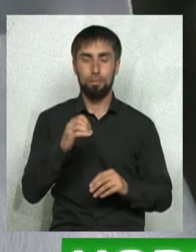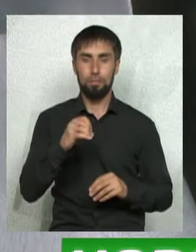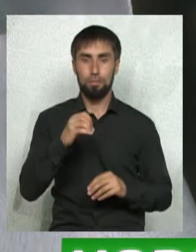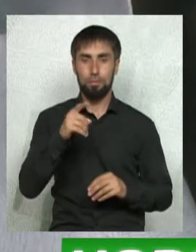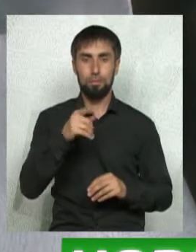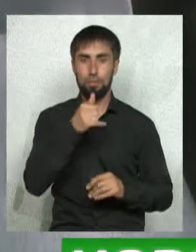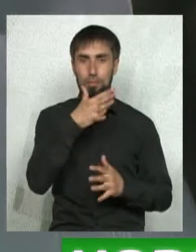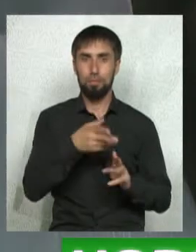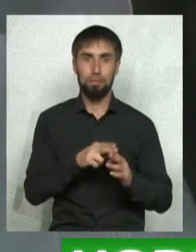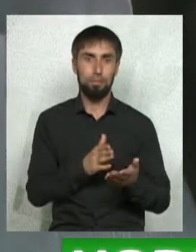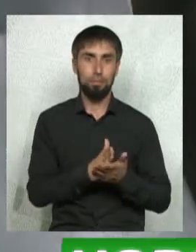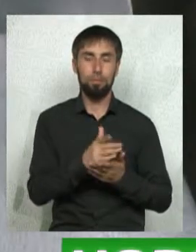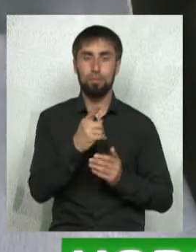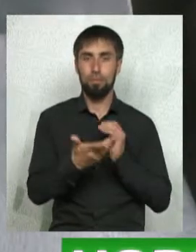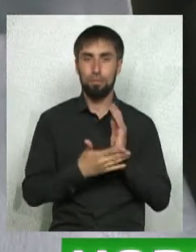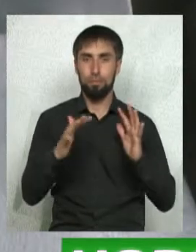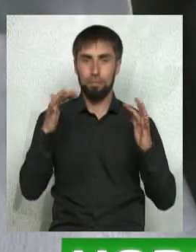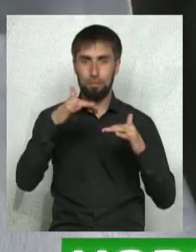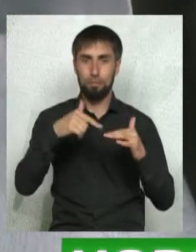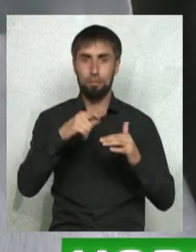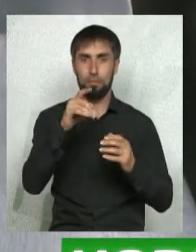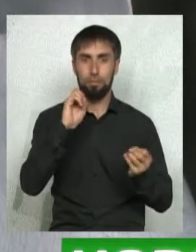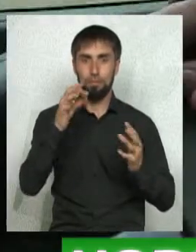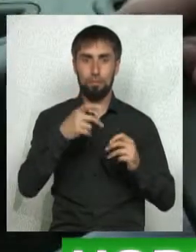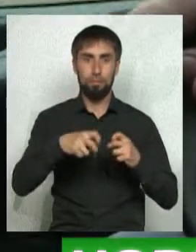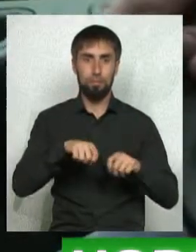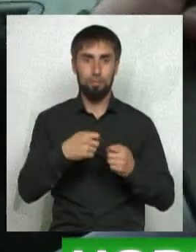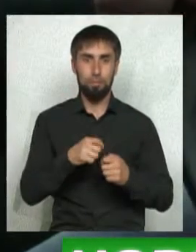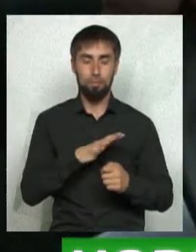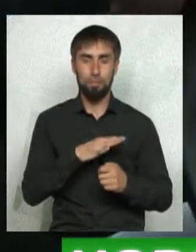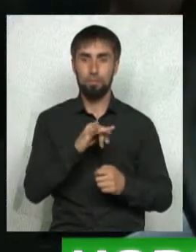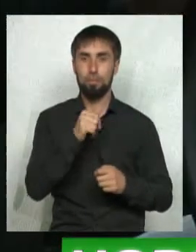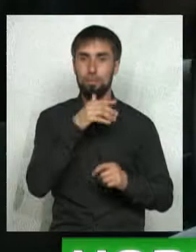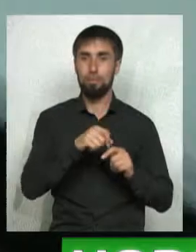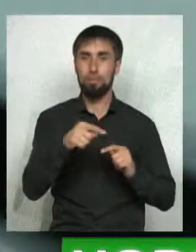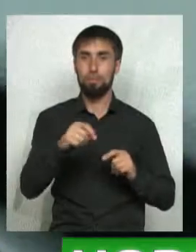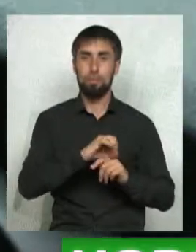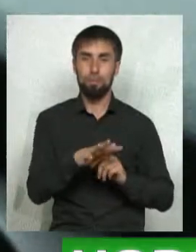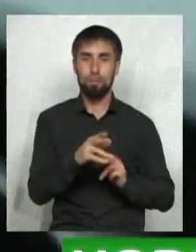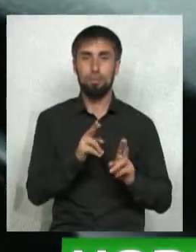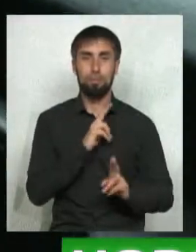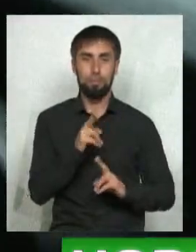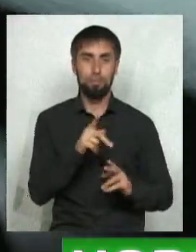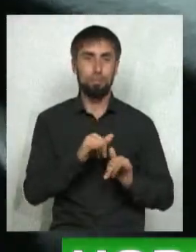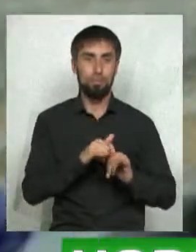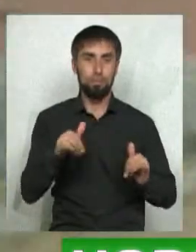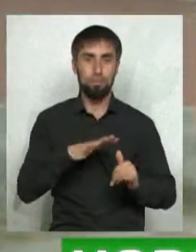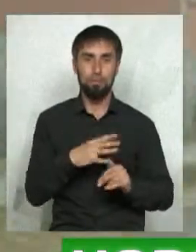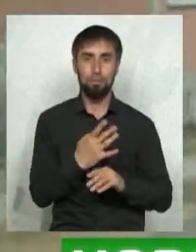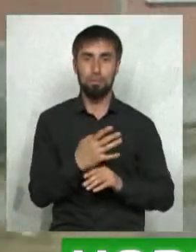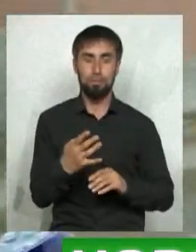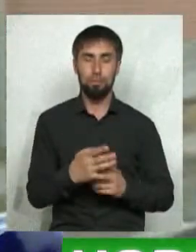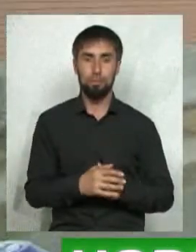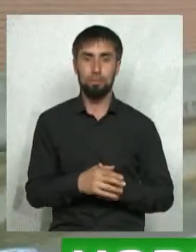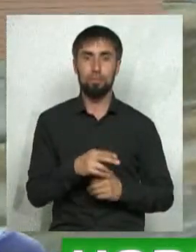невозможно проехать, а сверху все мигалки нам ломают. В период пандемии число обращений в скорую возросло почти в 4